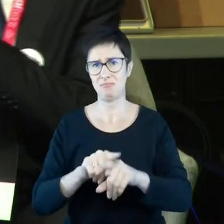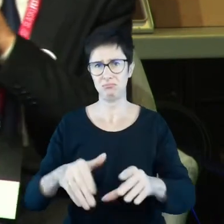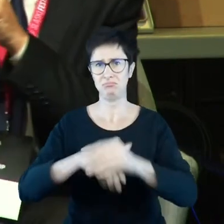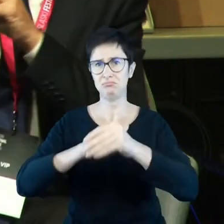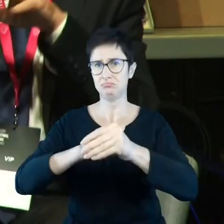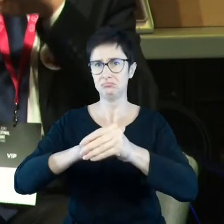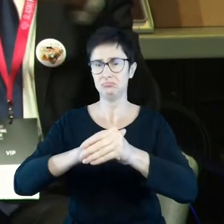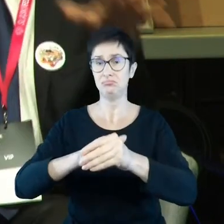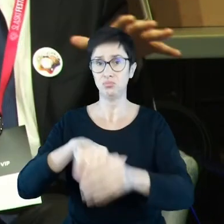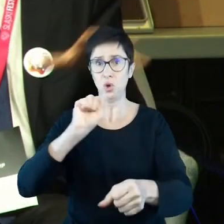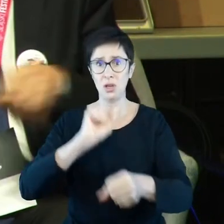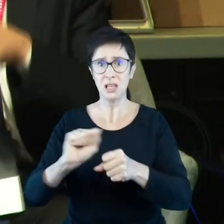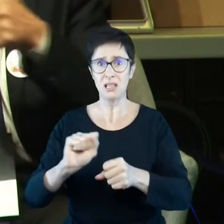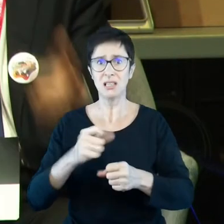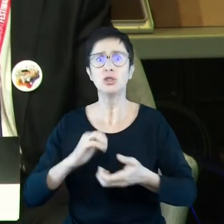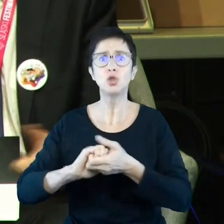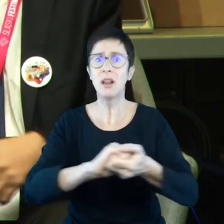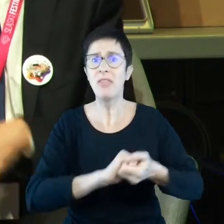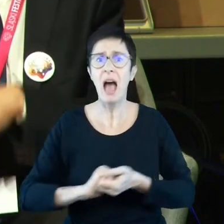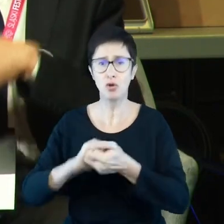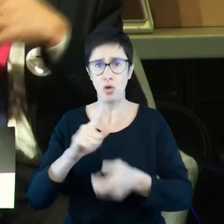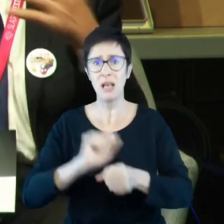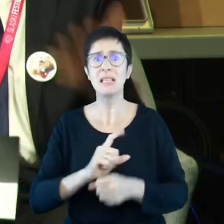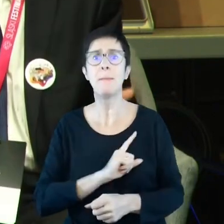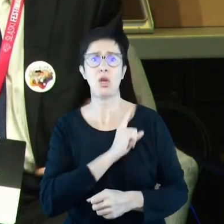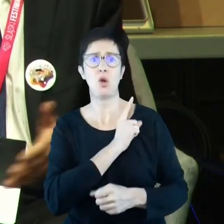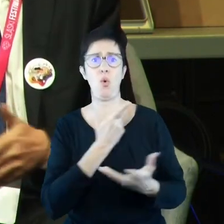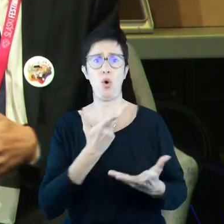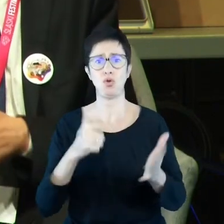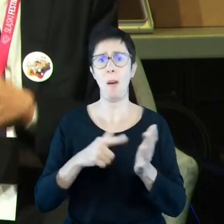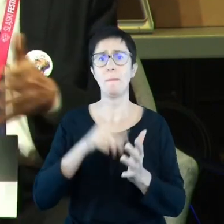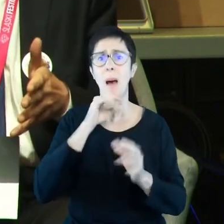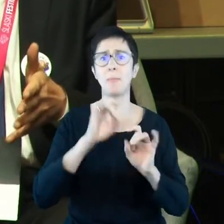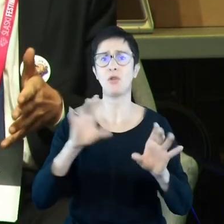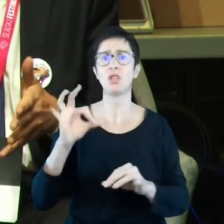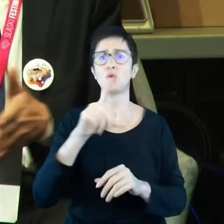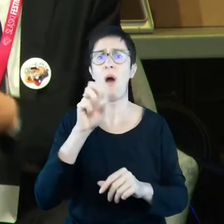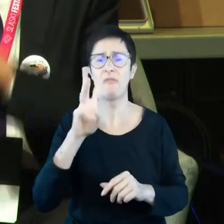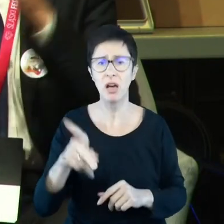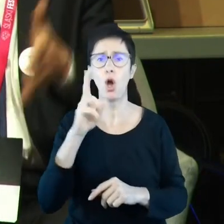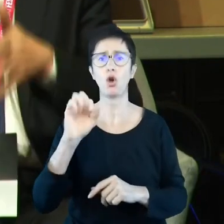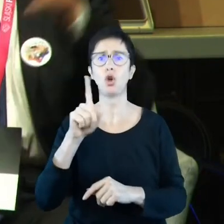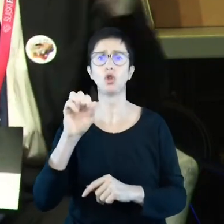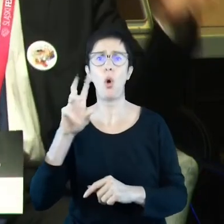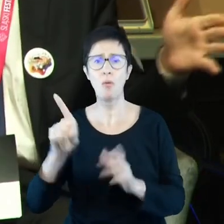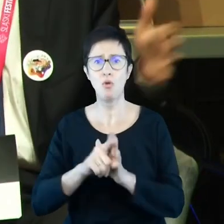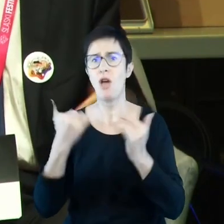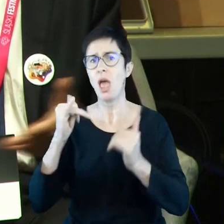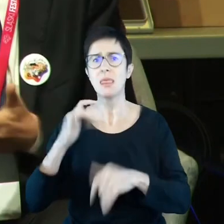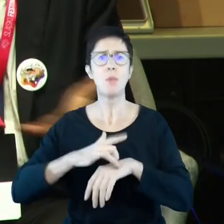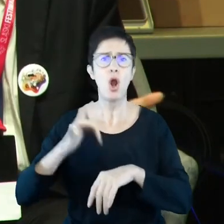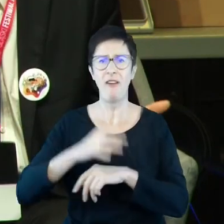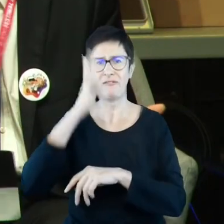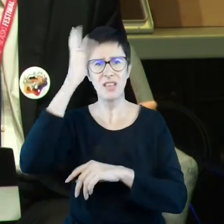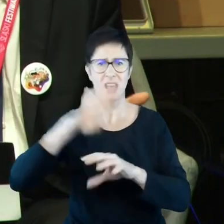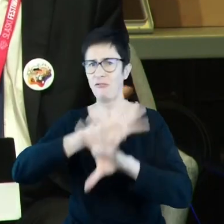solidarność. To jest właśnie ta miłość, o której mówi profesor Kosiołek, o której mówi profesor Sławek, o której mówili inni profesorowie, biolodzy, fizycy